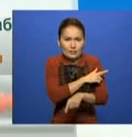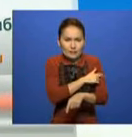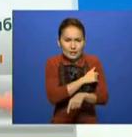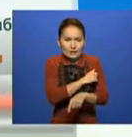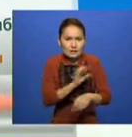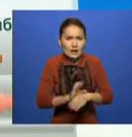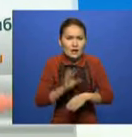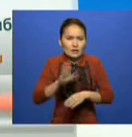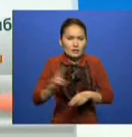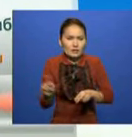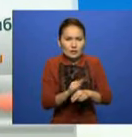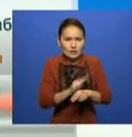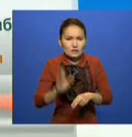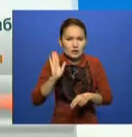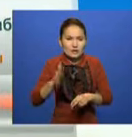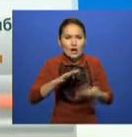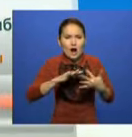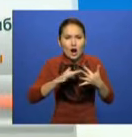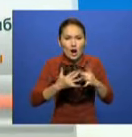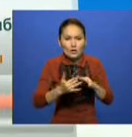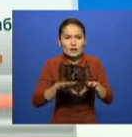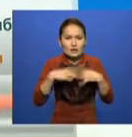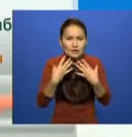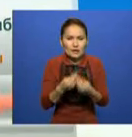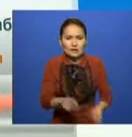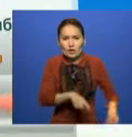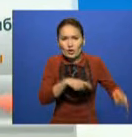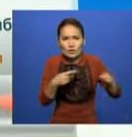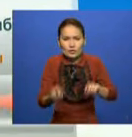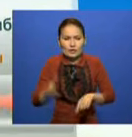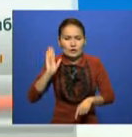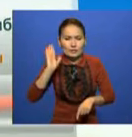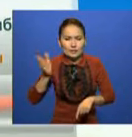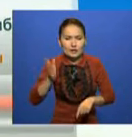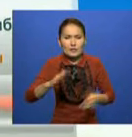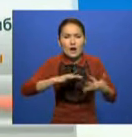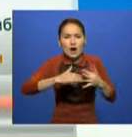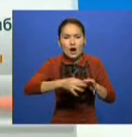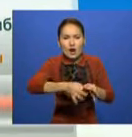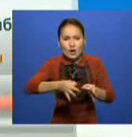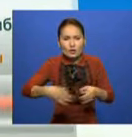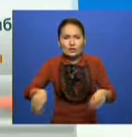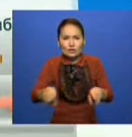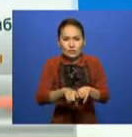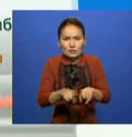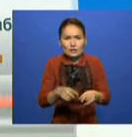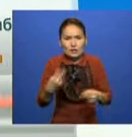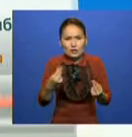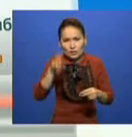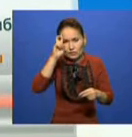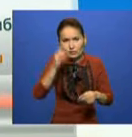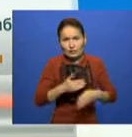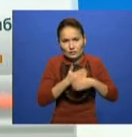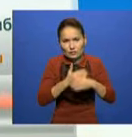Егер ауылдықтарды көшіретін болсақ, көрші аудандар мен жергілікті кәсіпкерлер қалашылықтерге